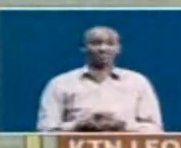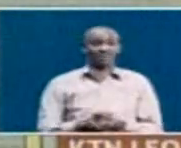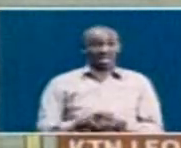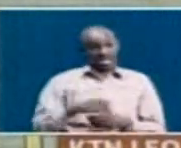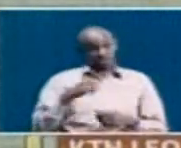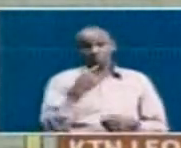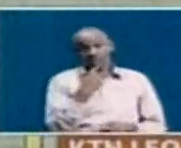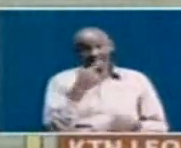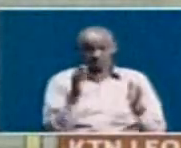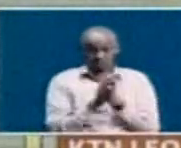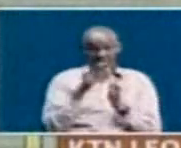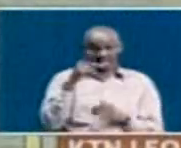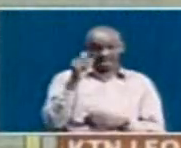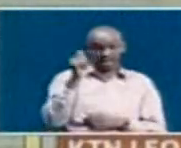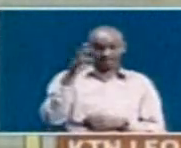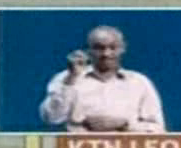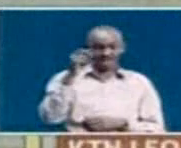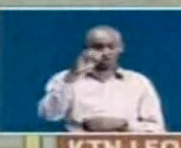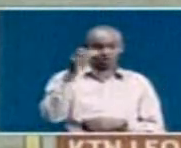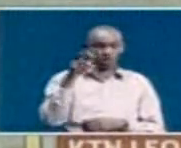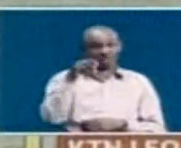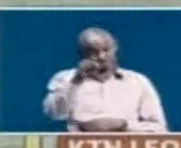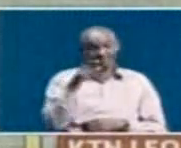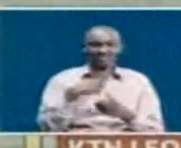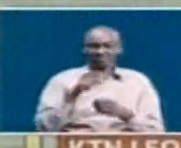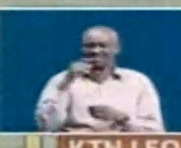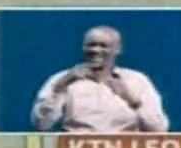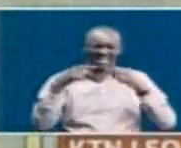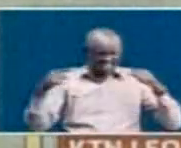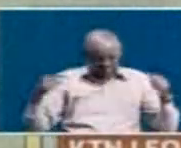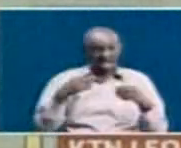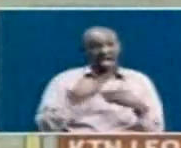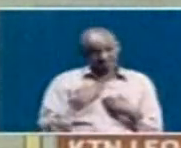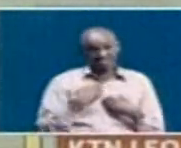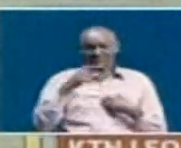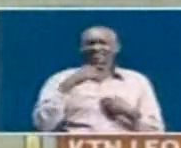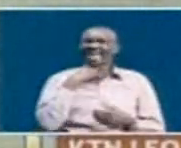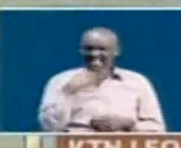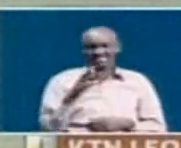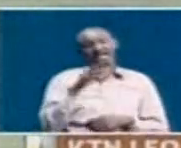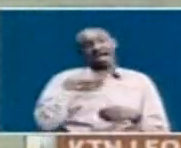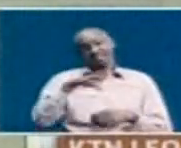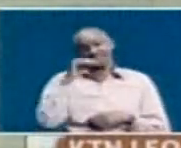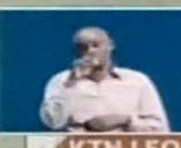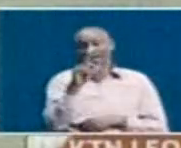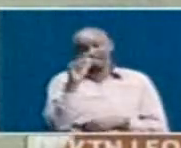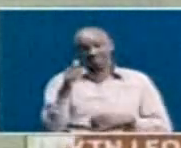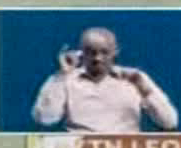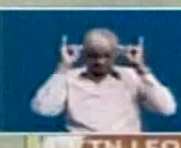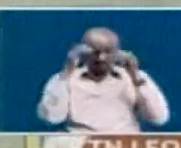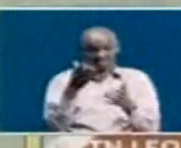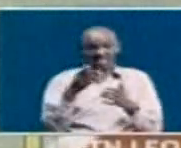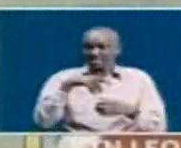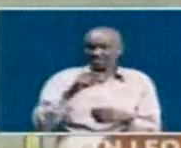Jamii za Turkana na Kamojong kwa miaka mingi sasa wamekuwa hawaonani macho kwa macho, huku chuki na wizi wa mifugo baina yao kikithiri na